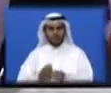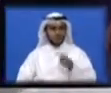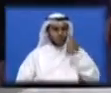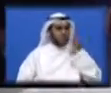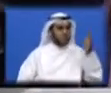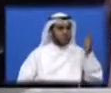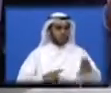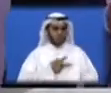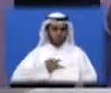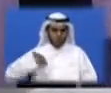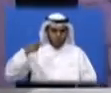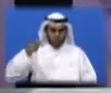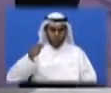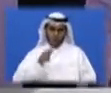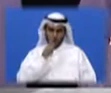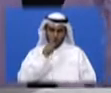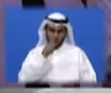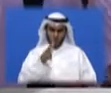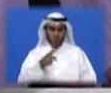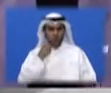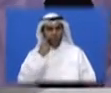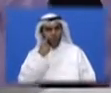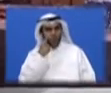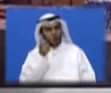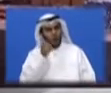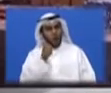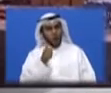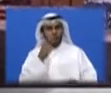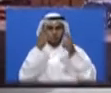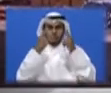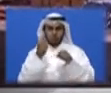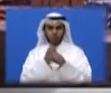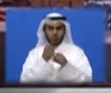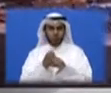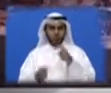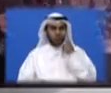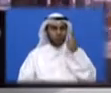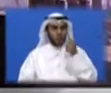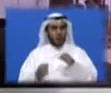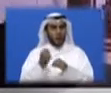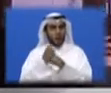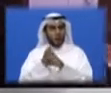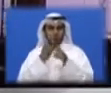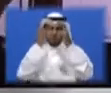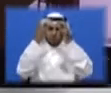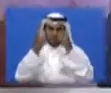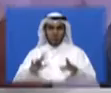الكهرباء والماء عبد العزيز الإبراهيم بجولة تفقدية للاطلاع على سير العمل في هذه